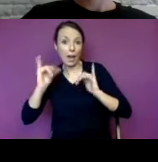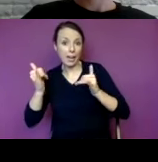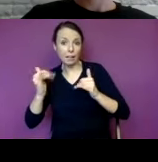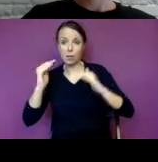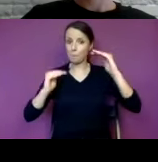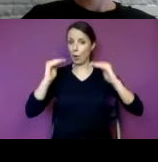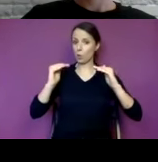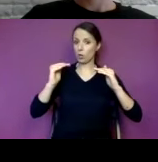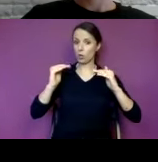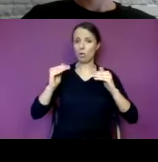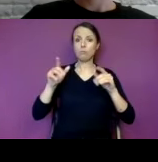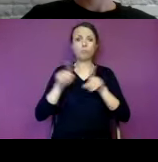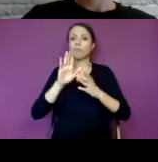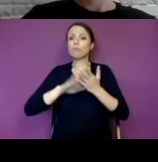rzeczywistością